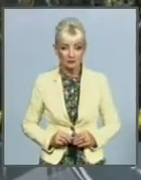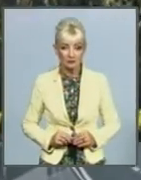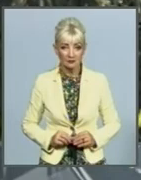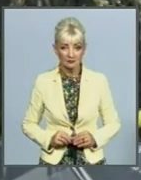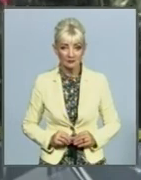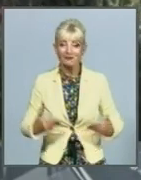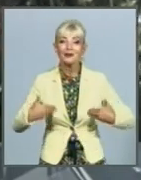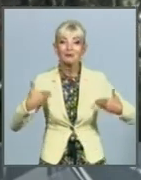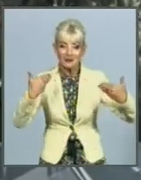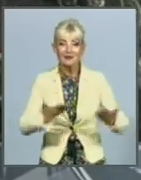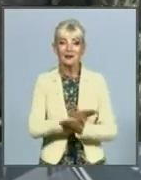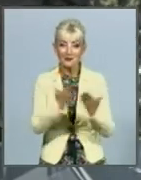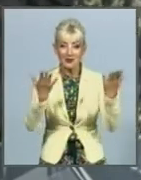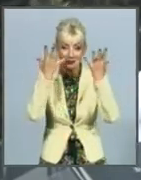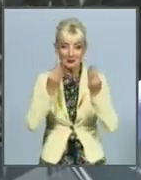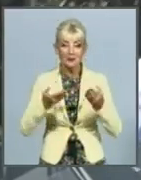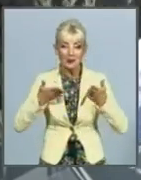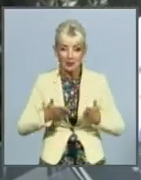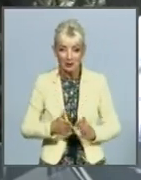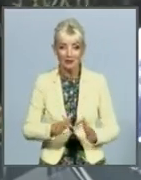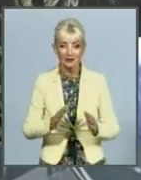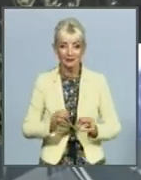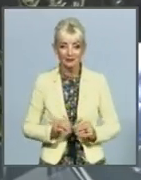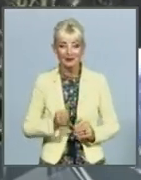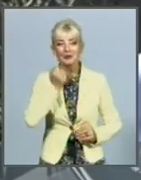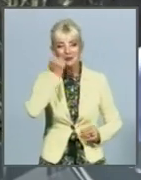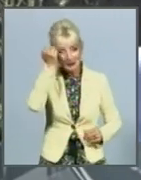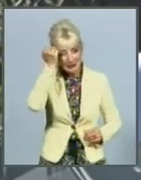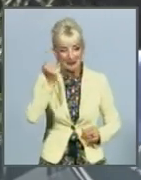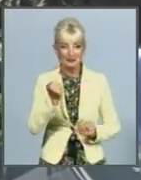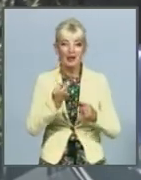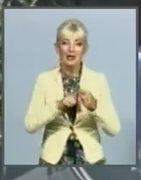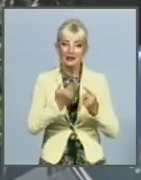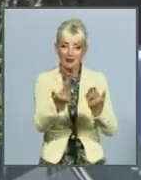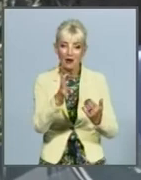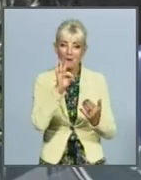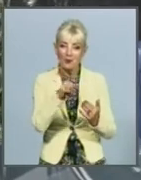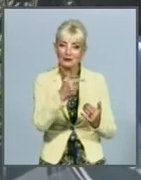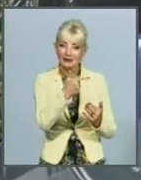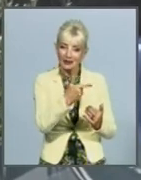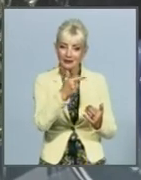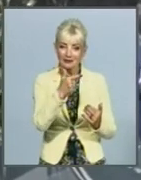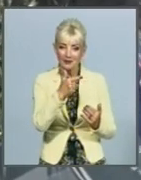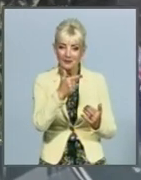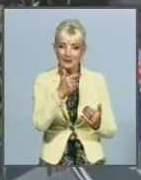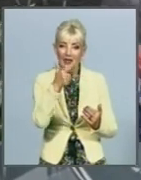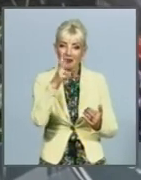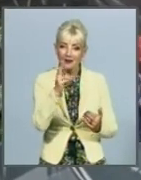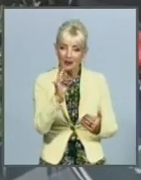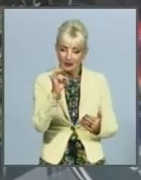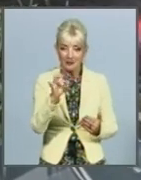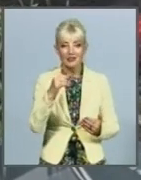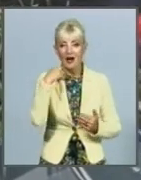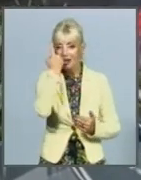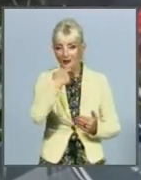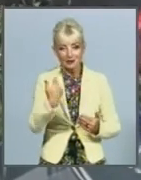Поздравляем вас с днем рождения от головы Спасибо. Харькова Геннадия Кернеса. От Спасибо. Меня лично Спасибо. Хотим вам